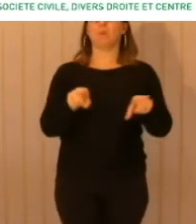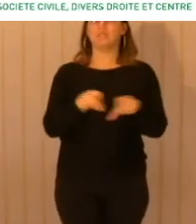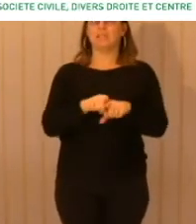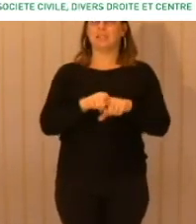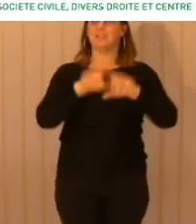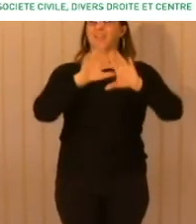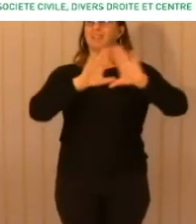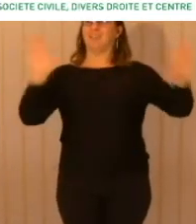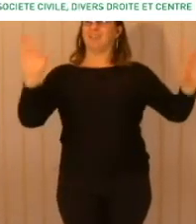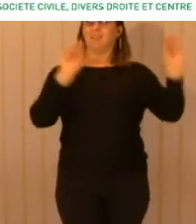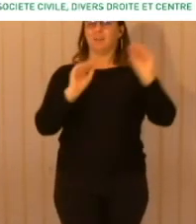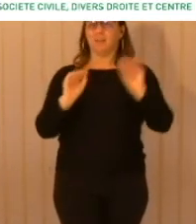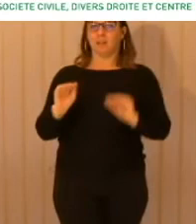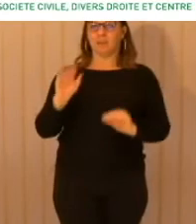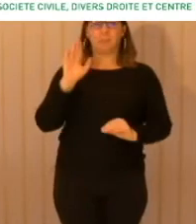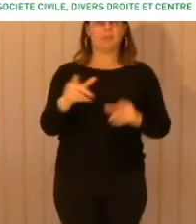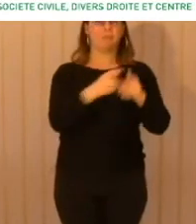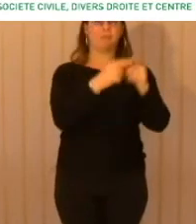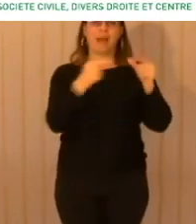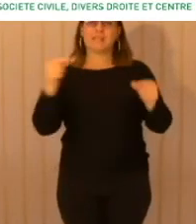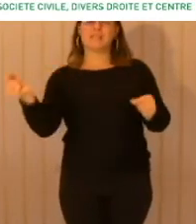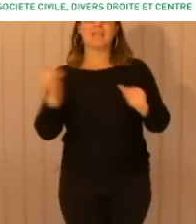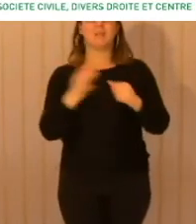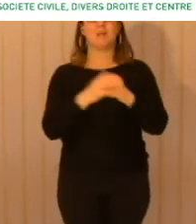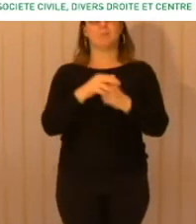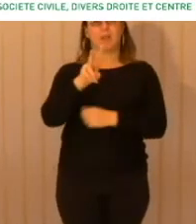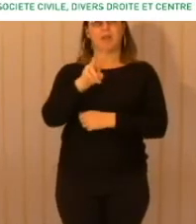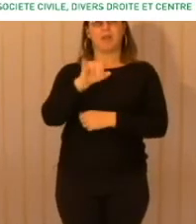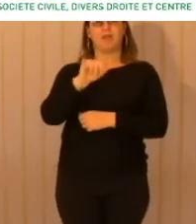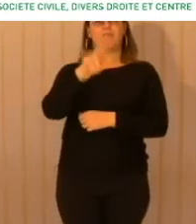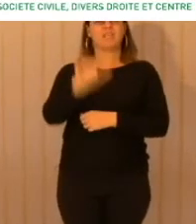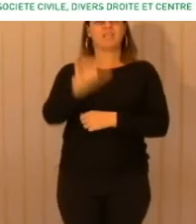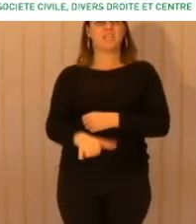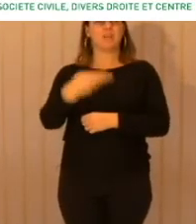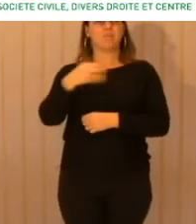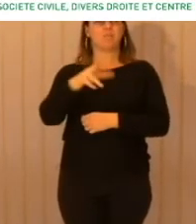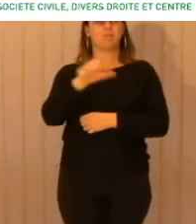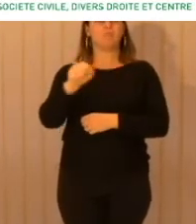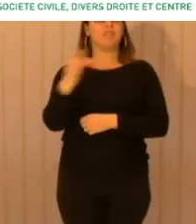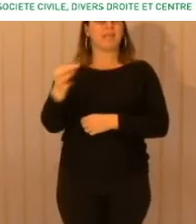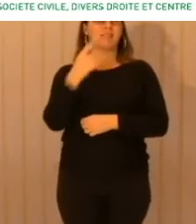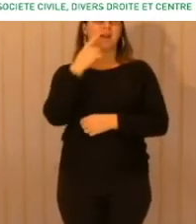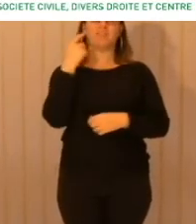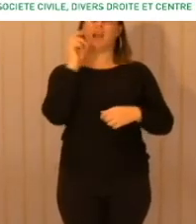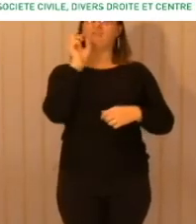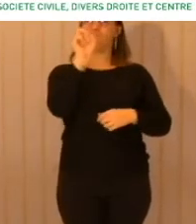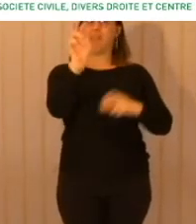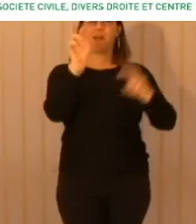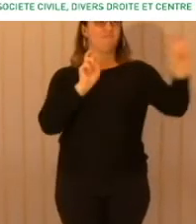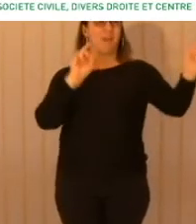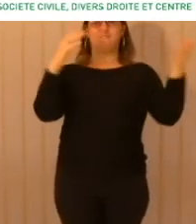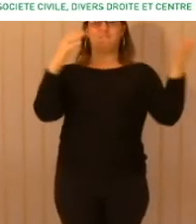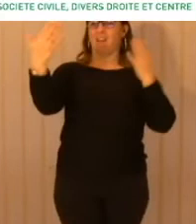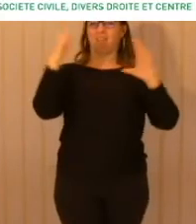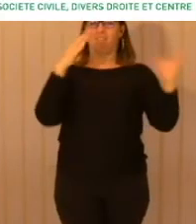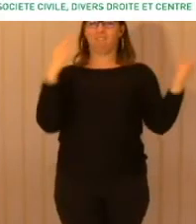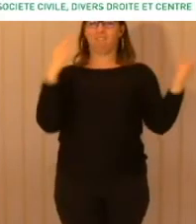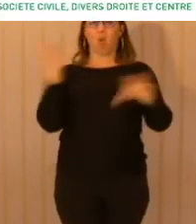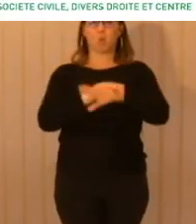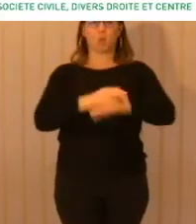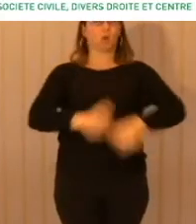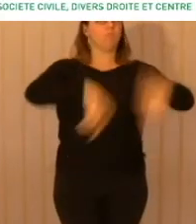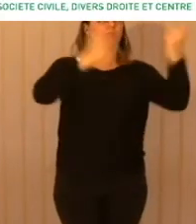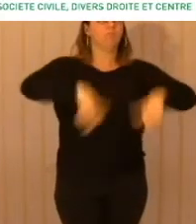maquettes de la presqu'île, on a vu les maquettes de Vigny-Musset. On voit que du verre et à la fin il y a que du béton. Donc on connaît cette